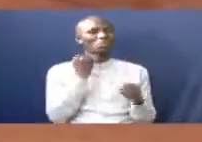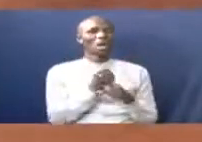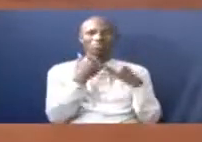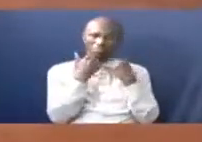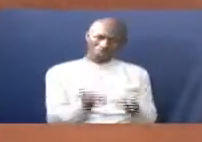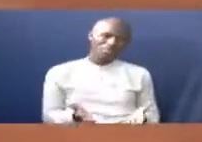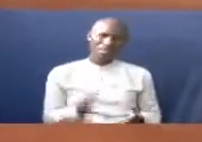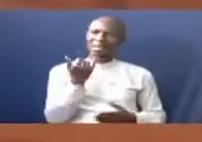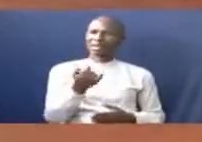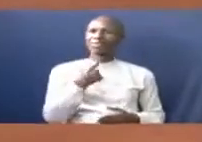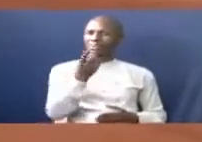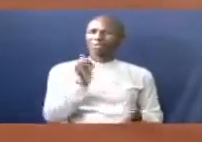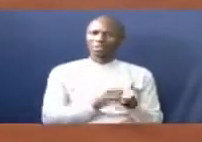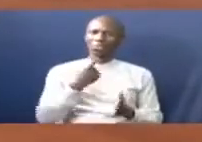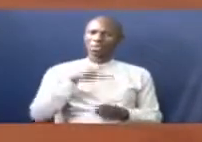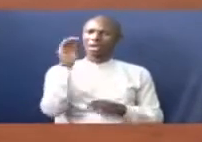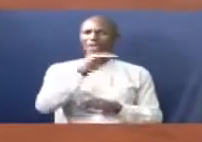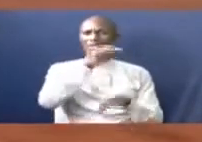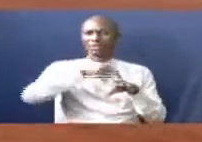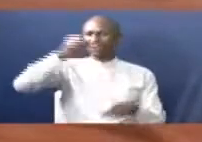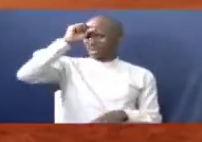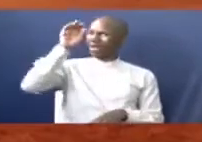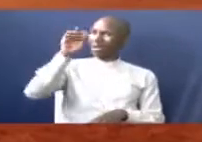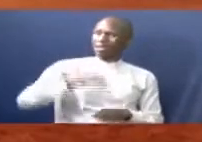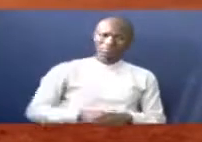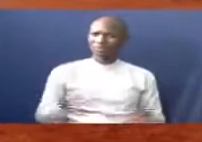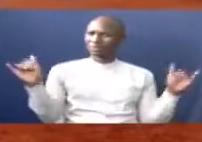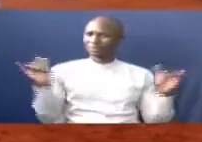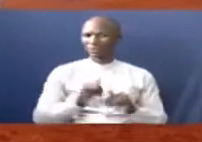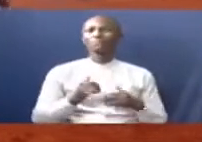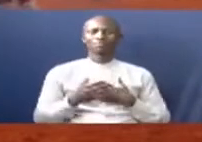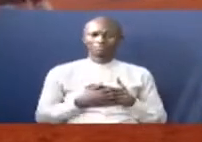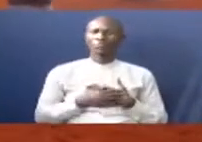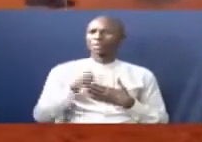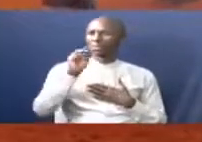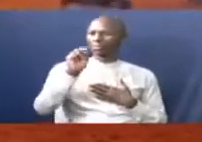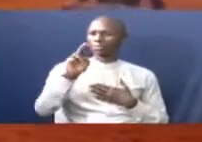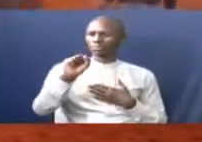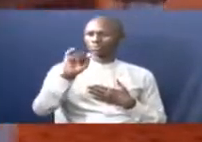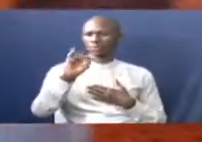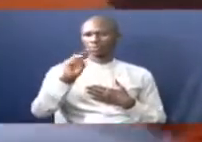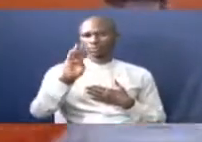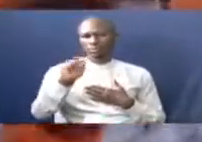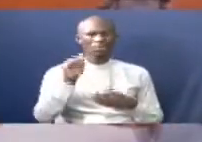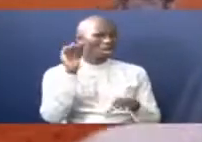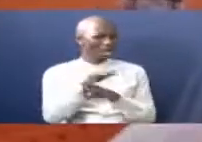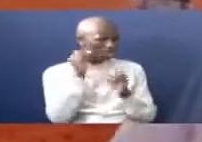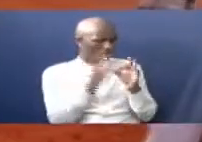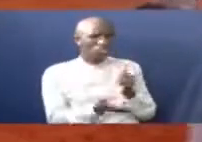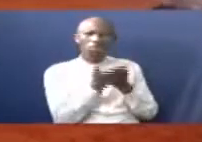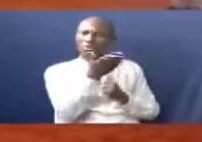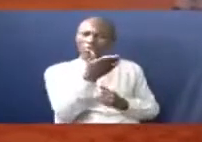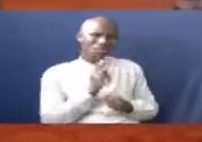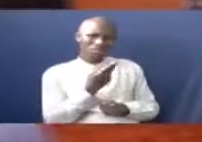munthio kuti enda kwazia tendo kulia serikali ku na mheshimi wa itu Dr. Musimba tendo mukulia ato ono tukuli liopo wa